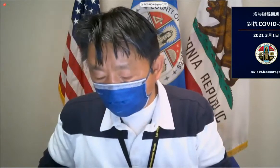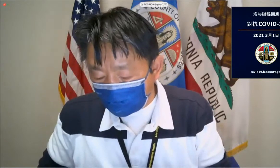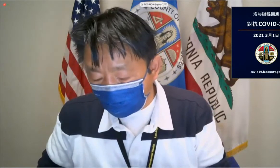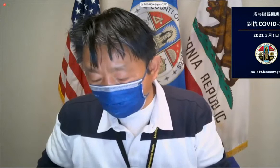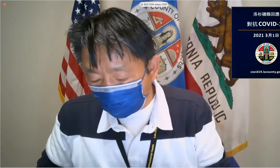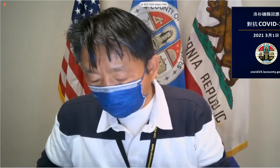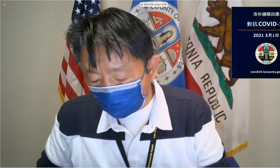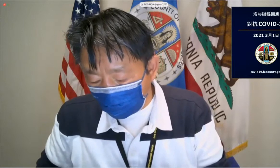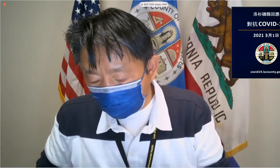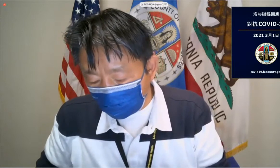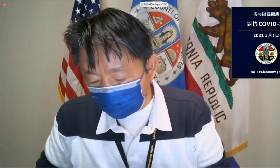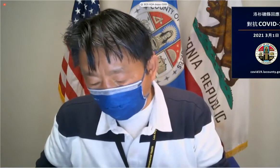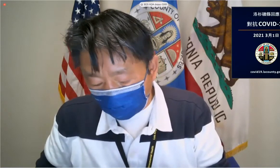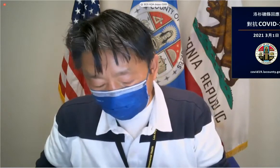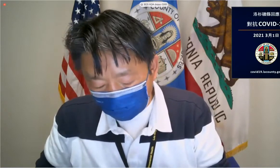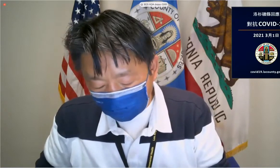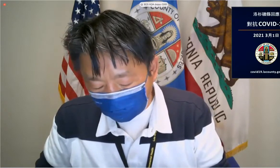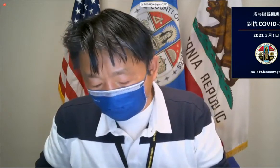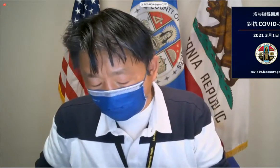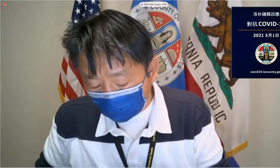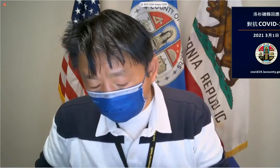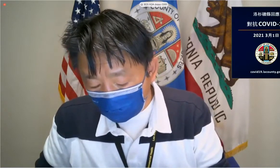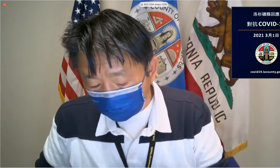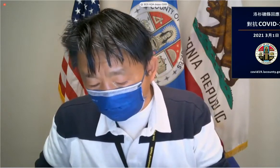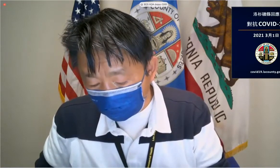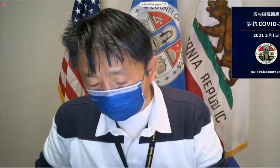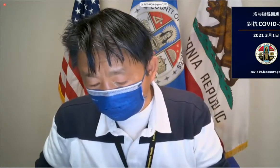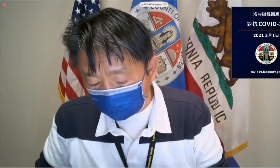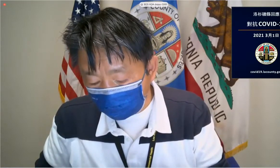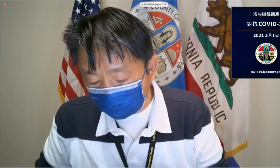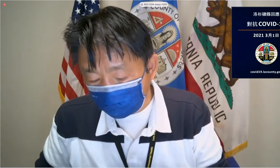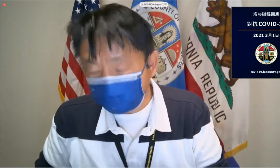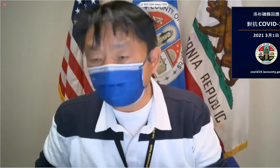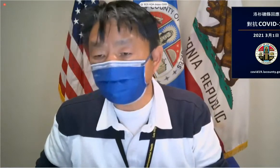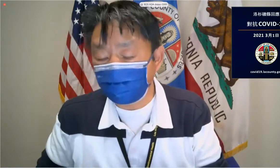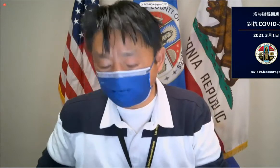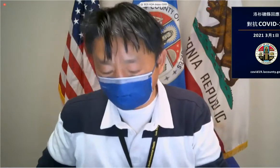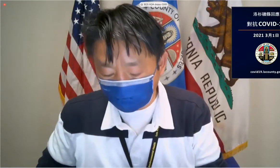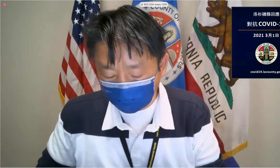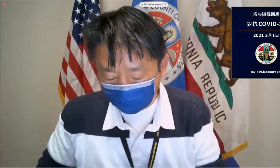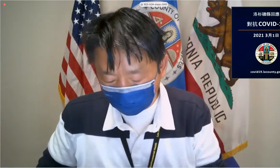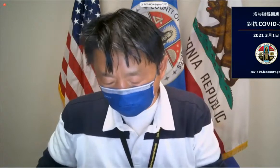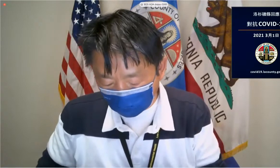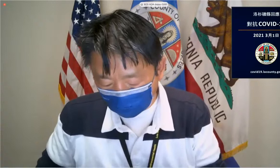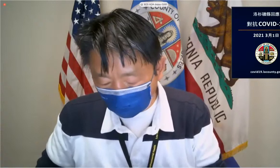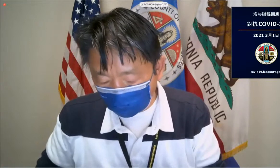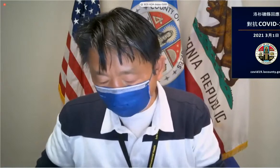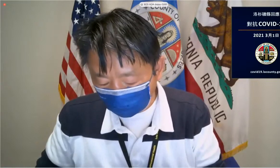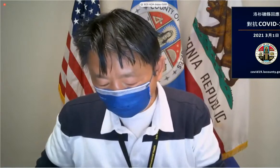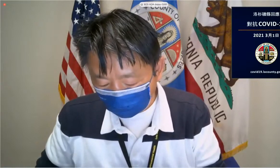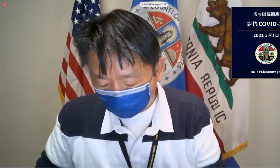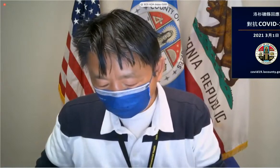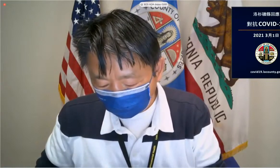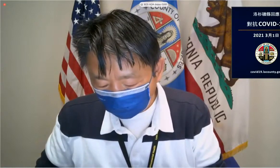与类似工会、工地厂头目、社区头目和社区组织进行合